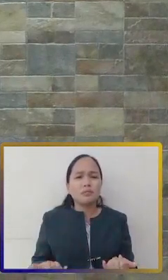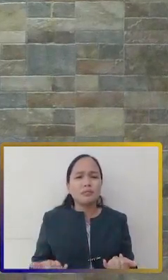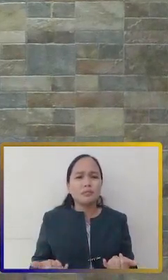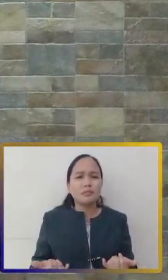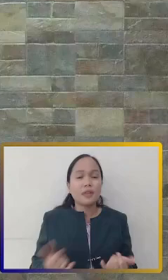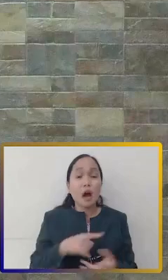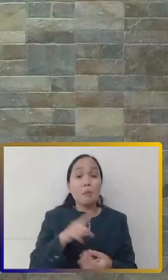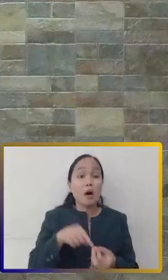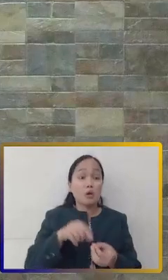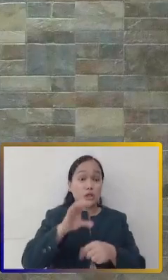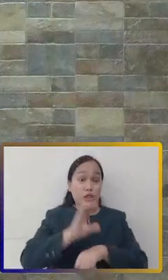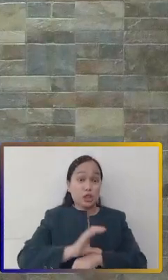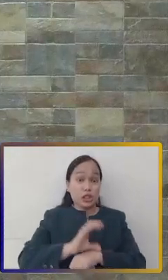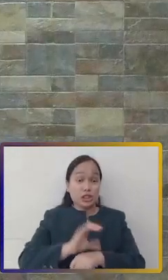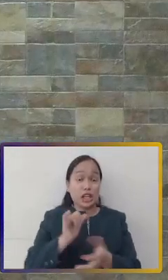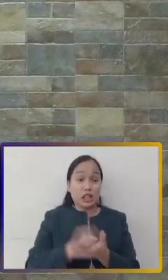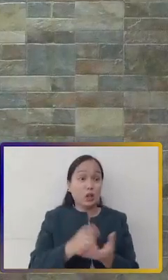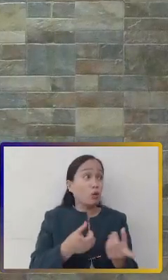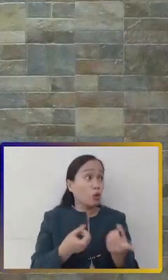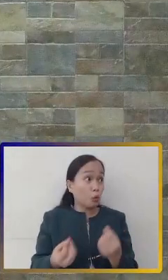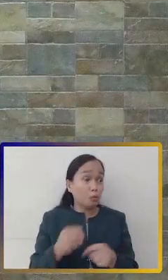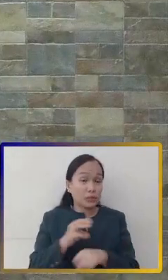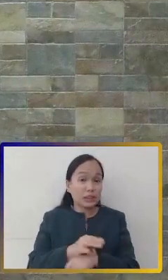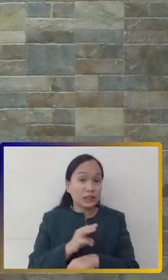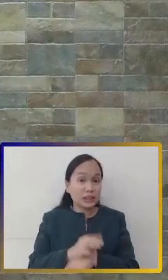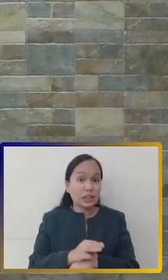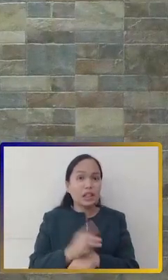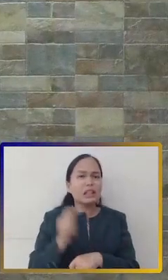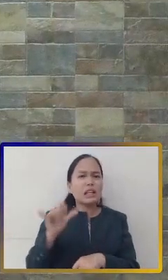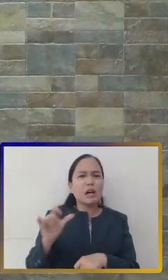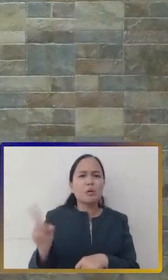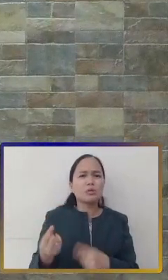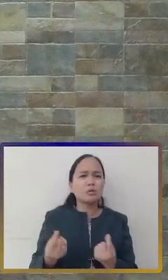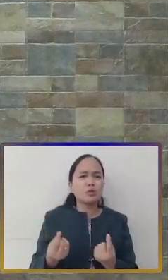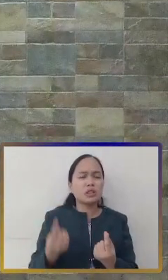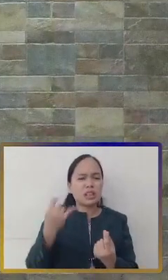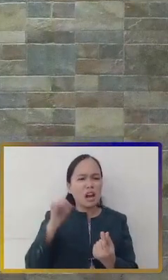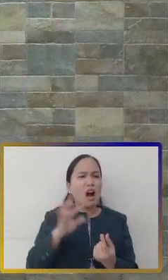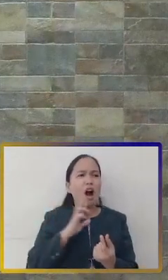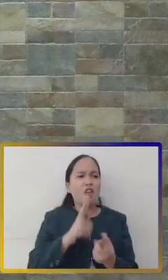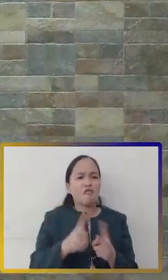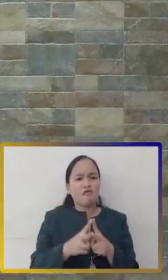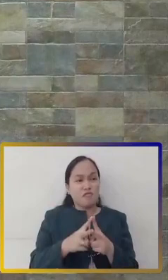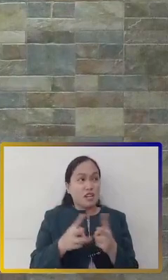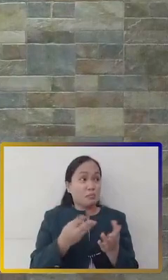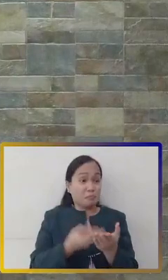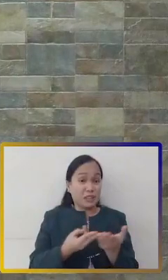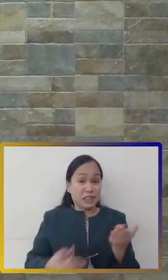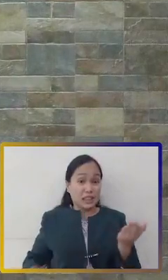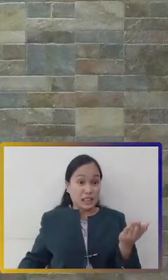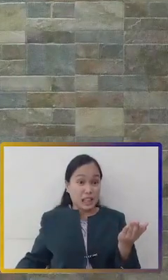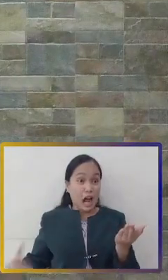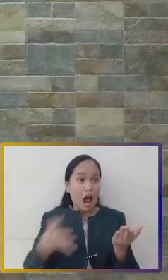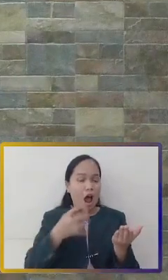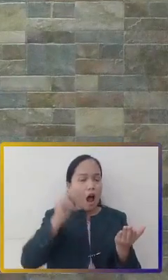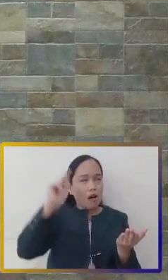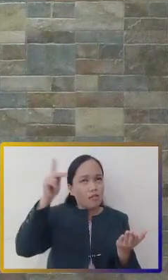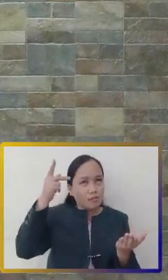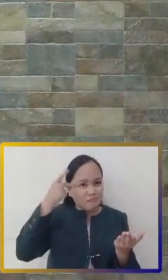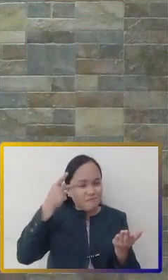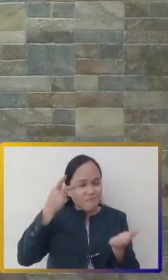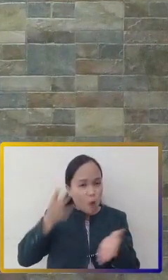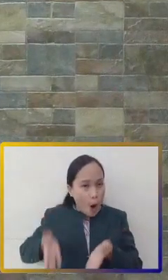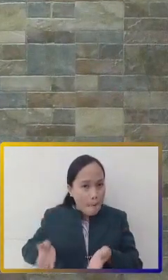mga simbahan na nagpe-perform ng ministries, they are materially and politically motivated.